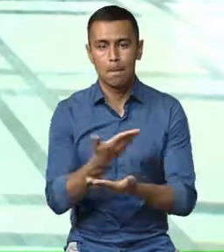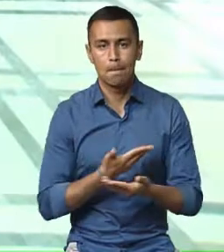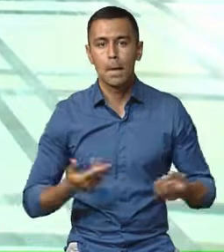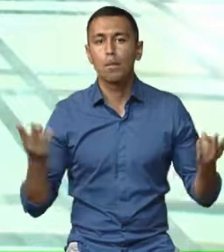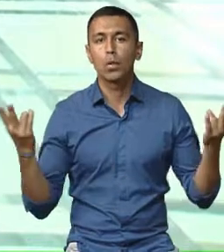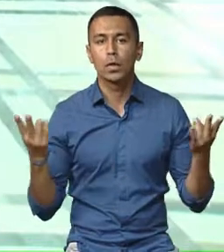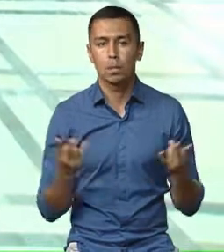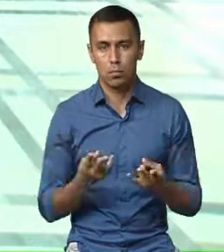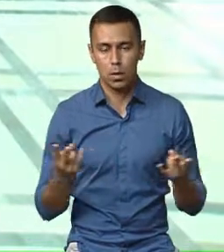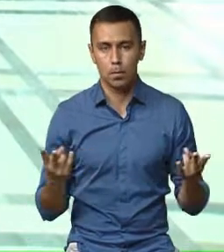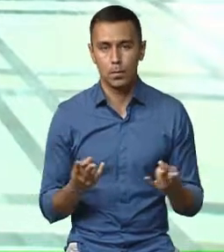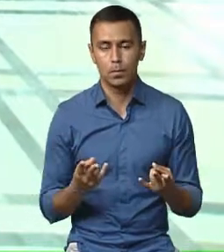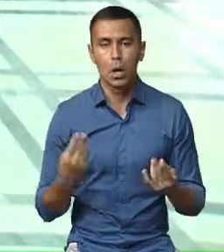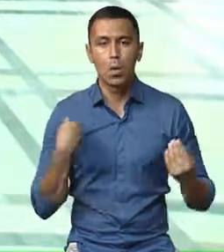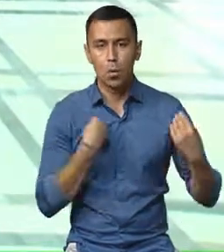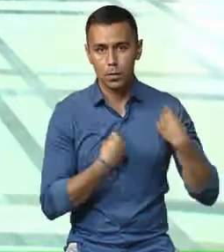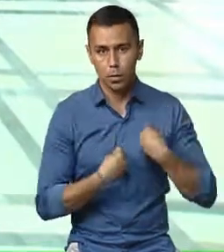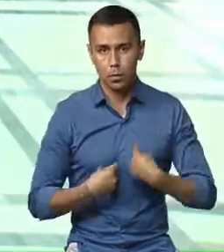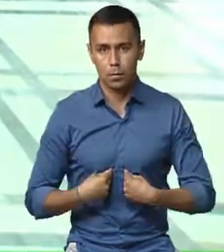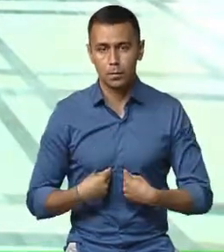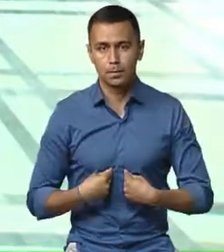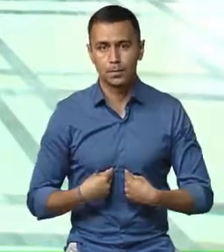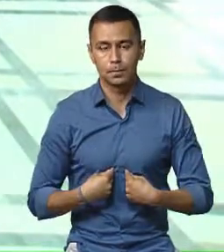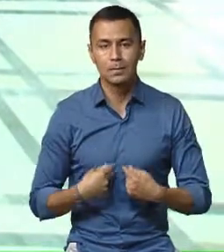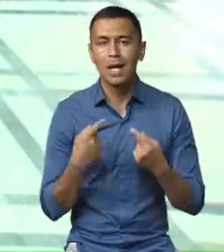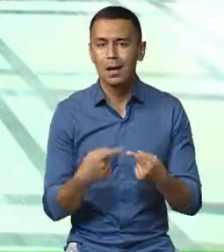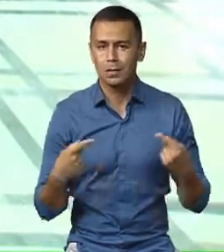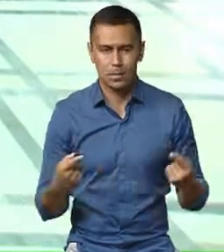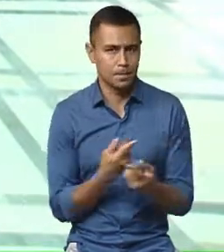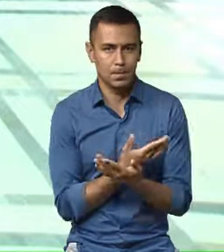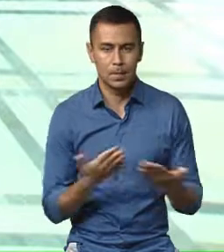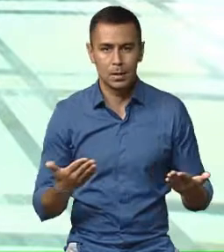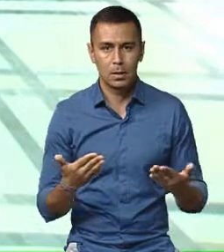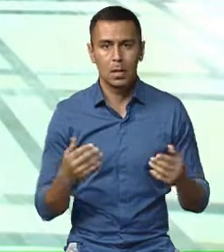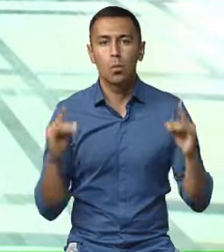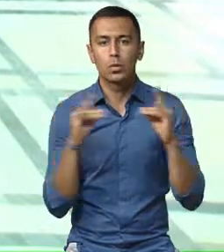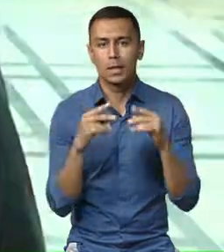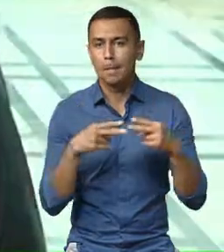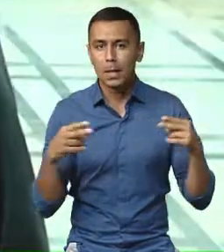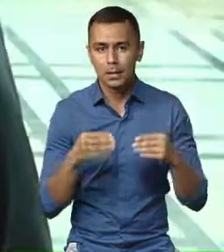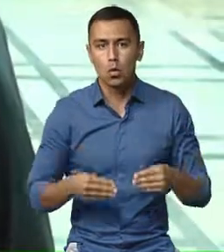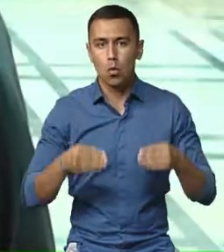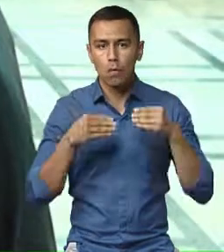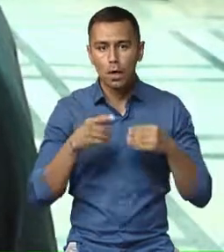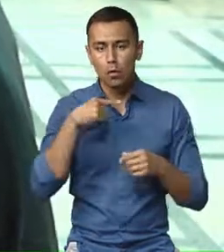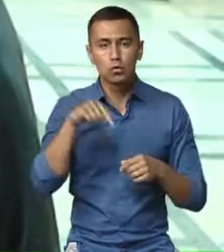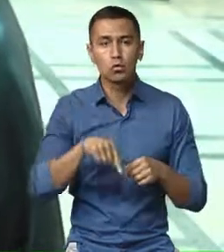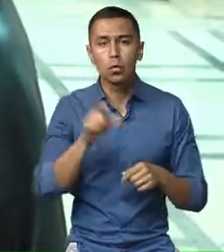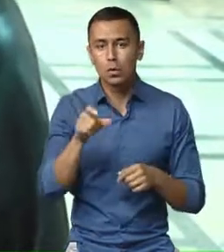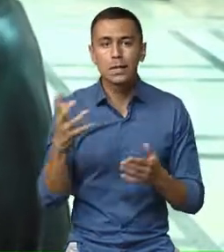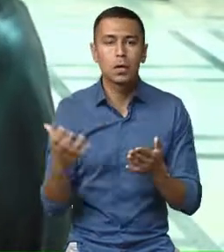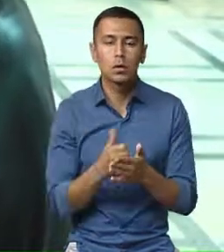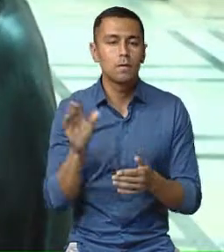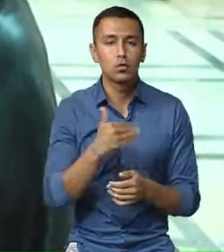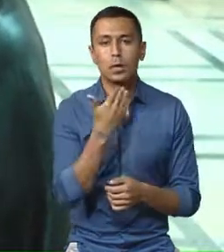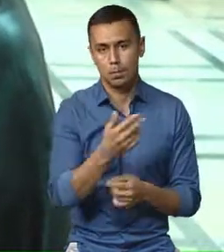потребуємо одягу, речей, постійної білизни, ковдри. Казали, що тут люди знаходять все,